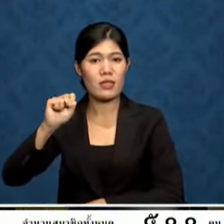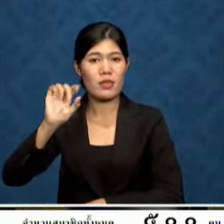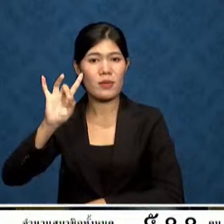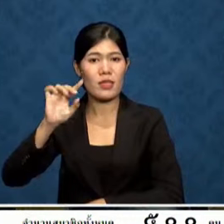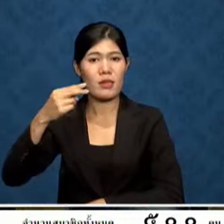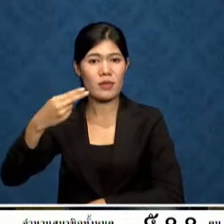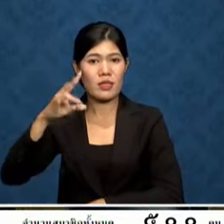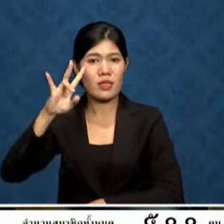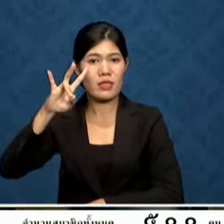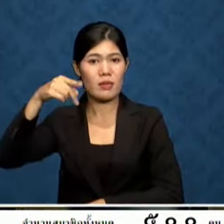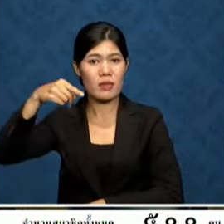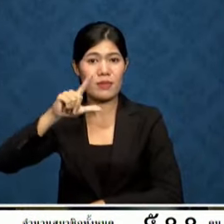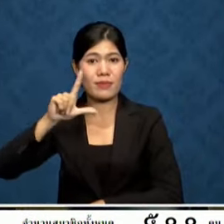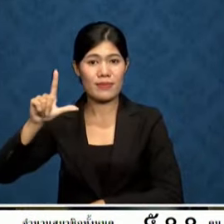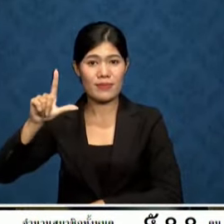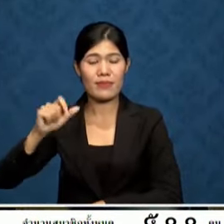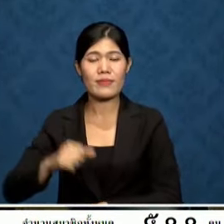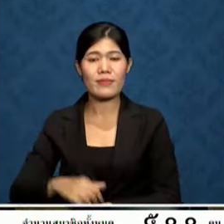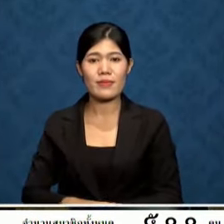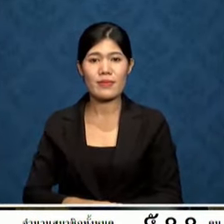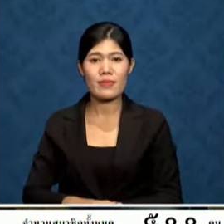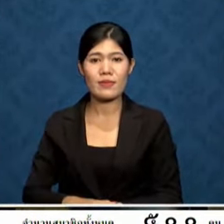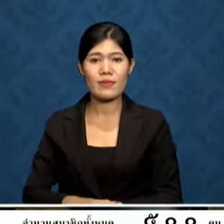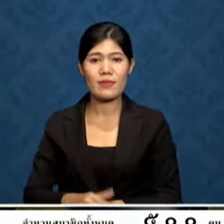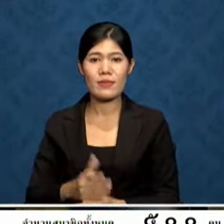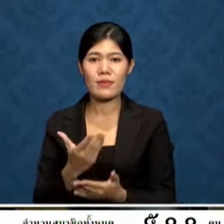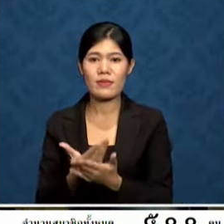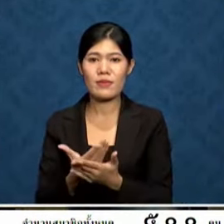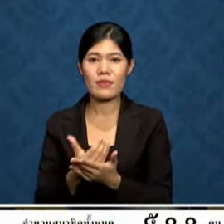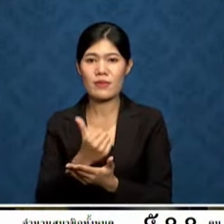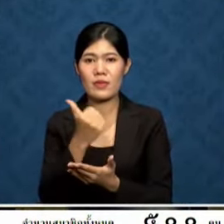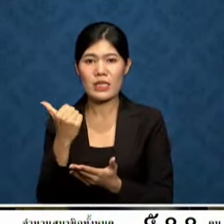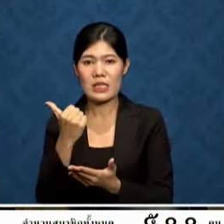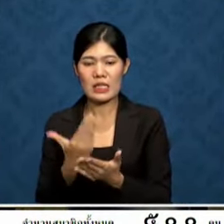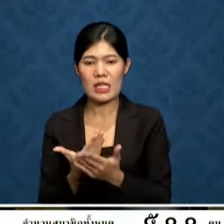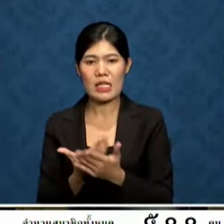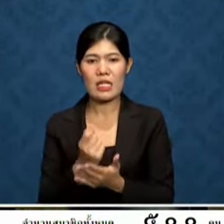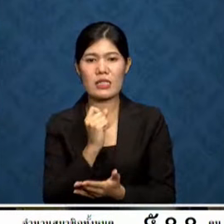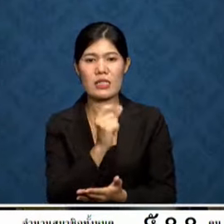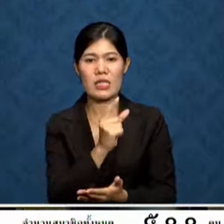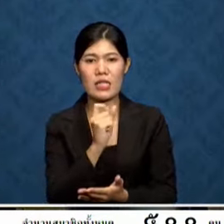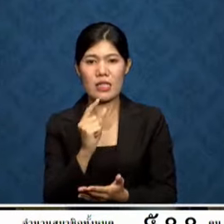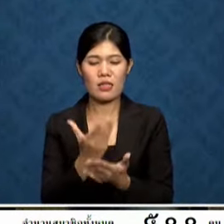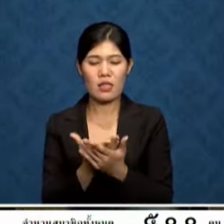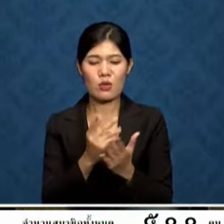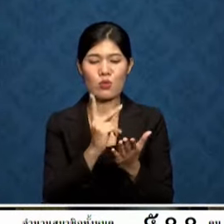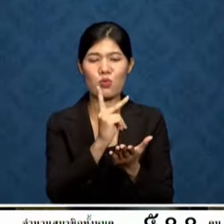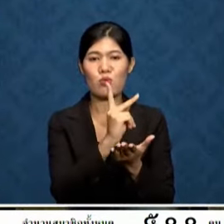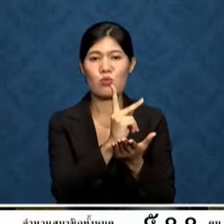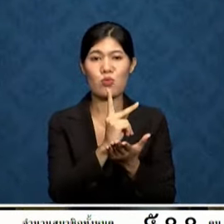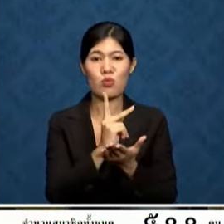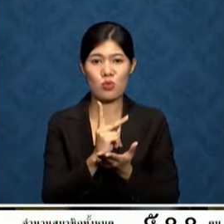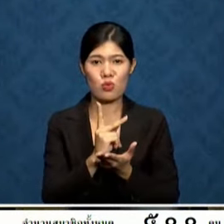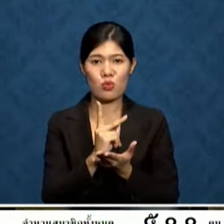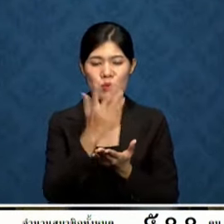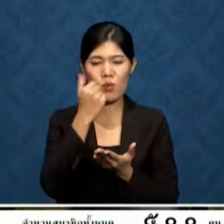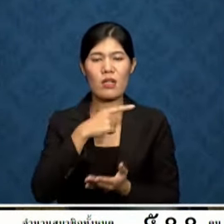7,000ล้านบาทที่เหลือรายจ่ายก็จะเอามาจากเงินกู้เพื่อชดเชยการขัดดุล